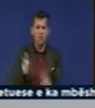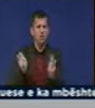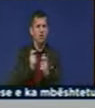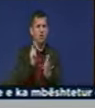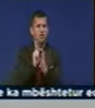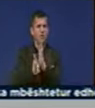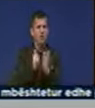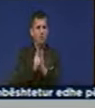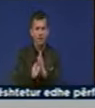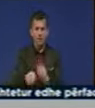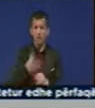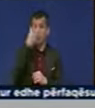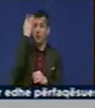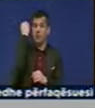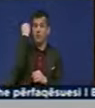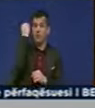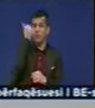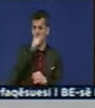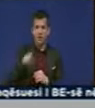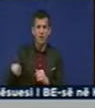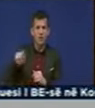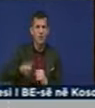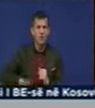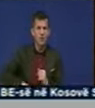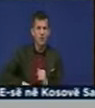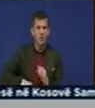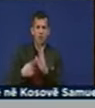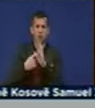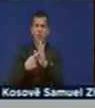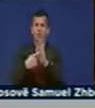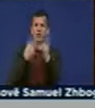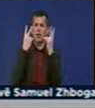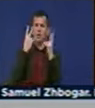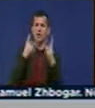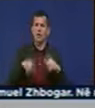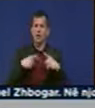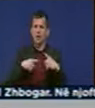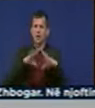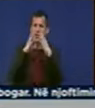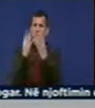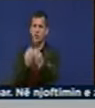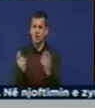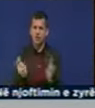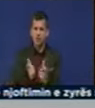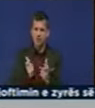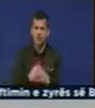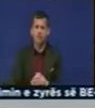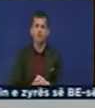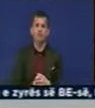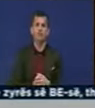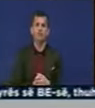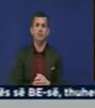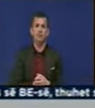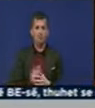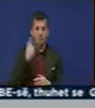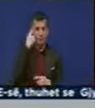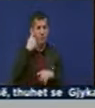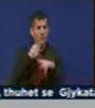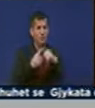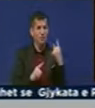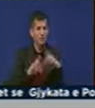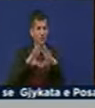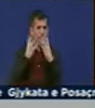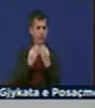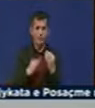shpejt i harran ato, edhe pse gruaja paraqet që lizën bazë të jetës dhe shoqërisë. Duke i ditur se gjysmën e popullsisë e